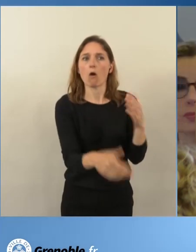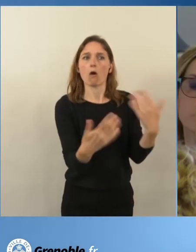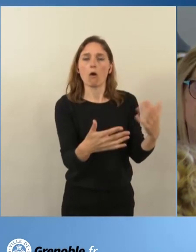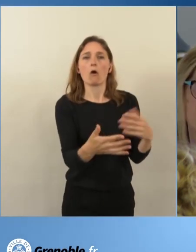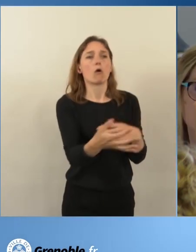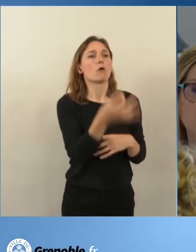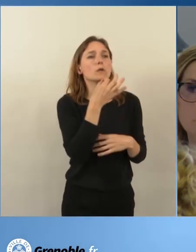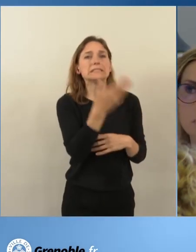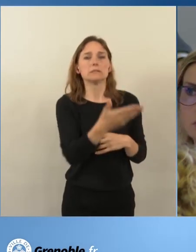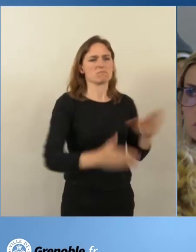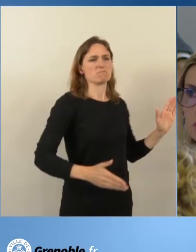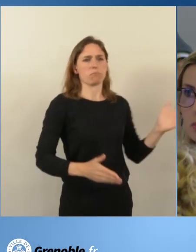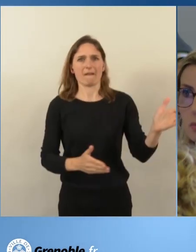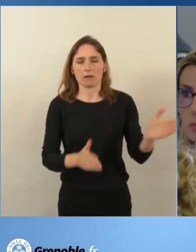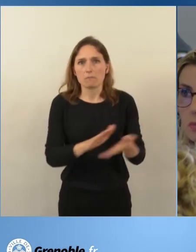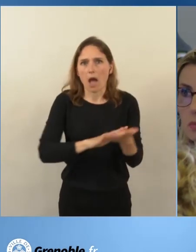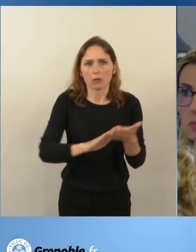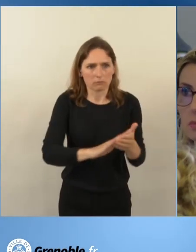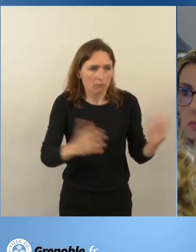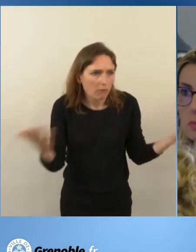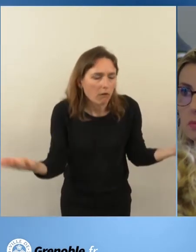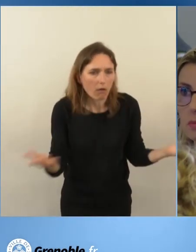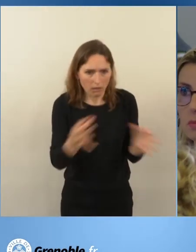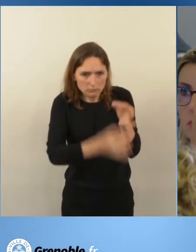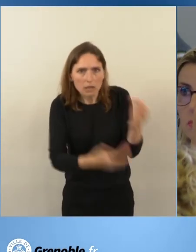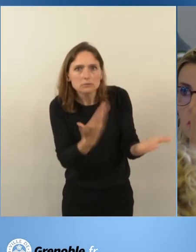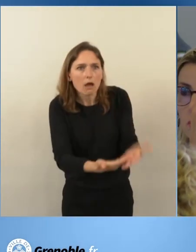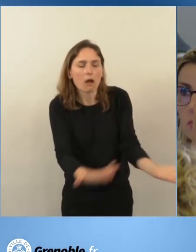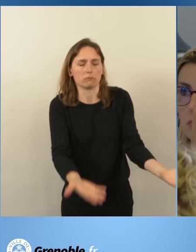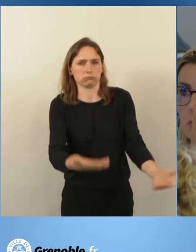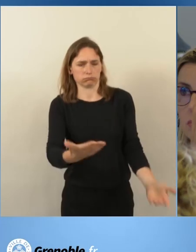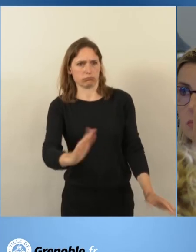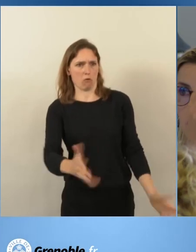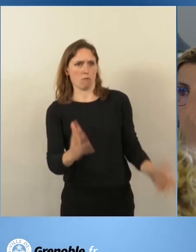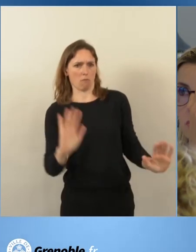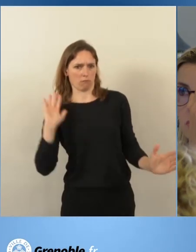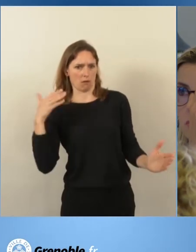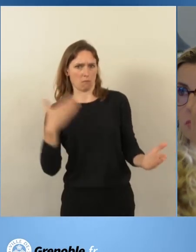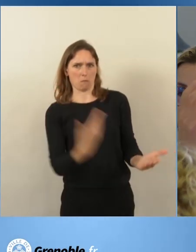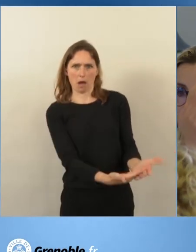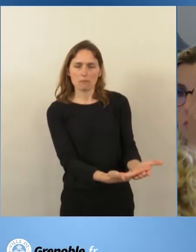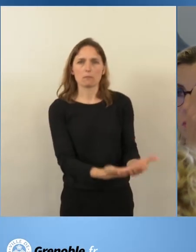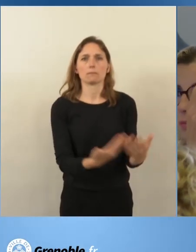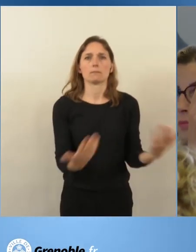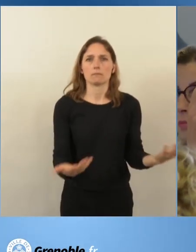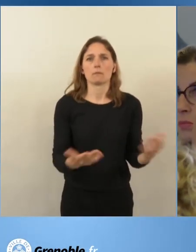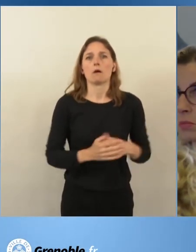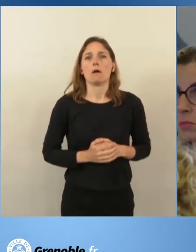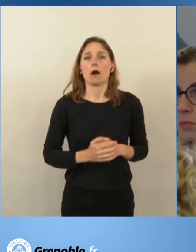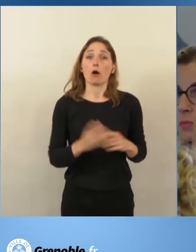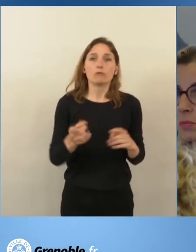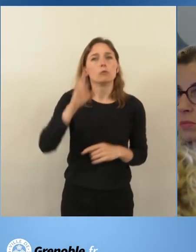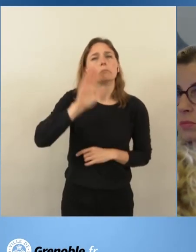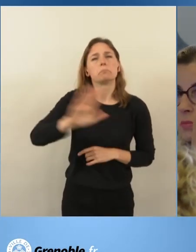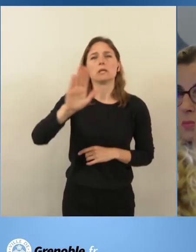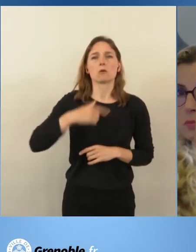lui tapant sur le dos pardon mais comment on en est arrivé là alors en poursuivant les procédures plutôt que de trouver très vite un arrangement vous